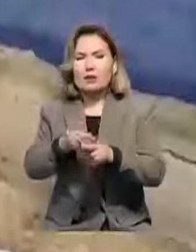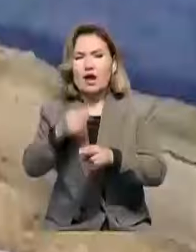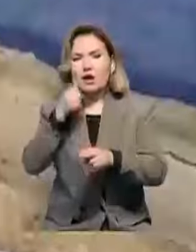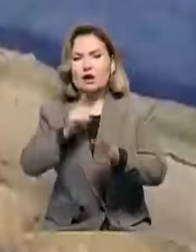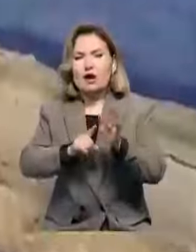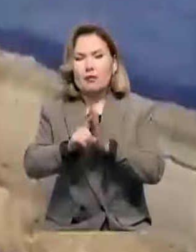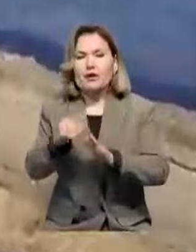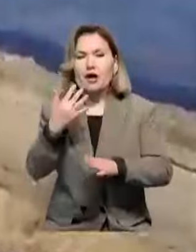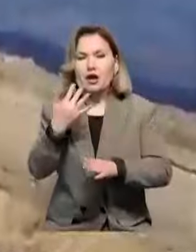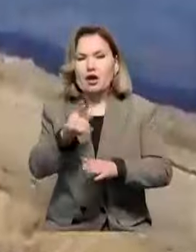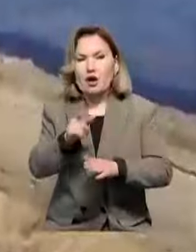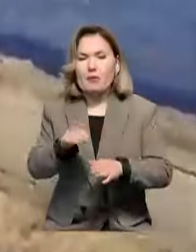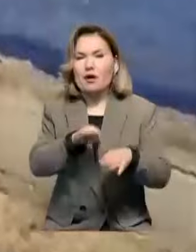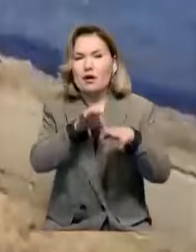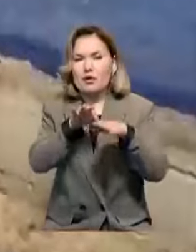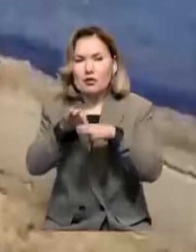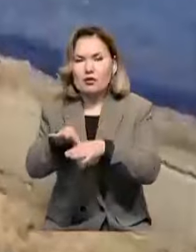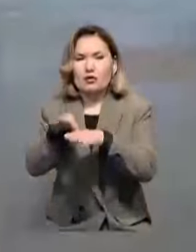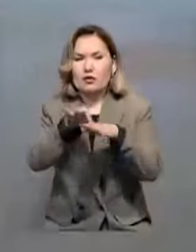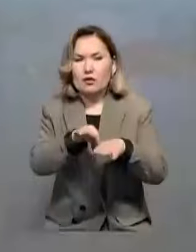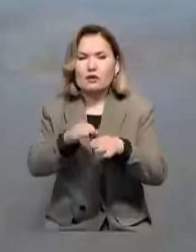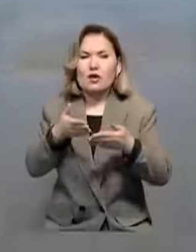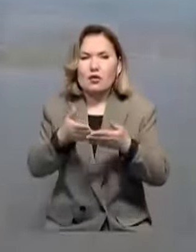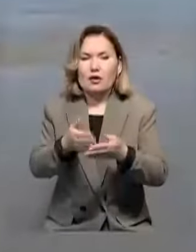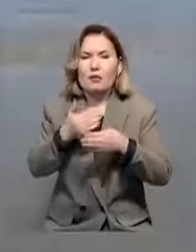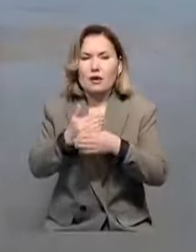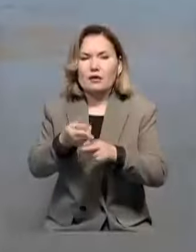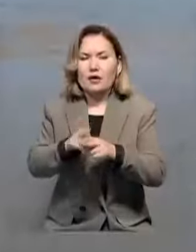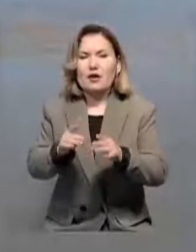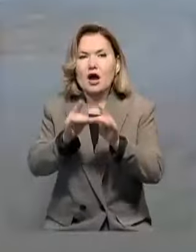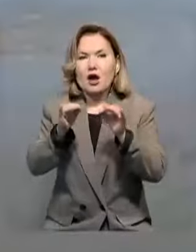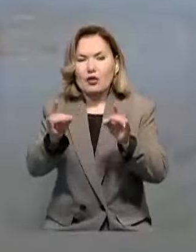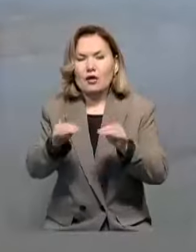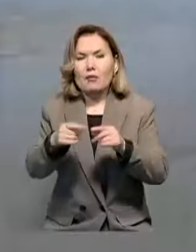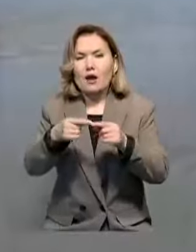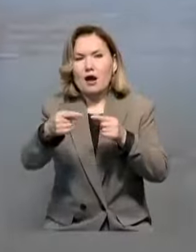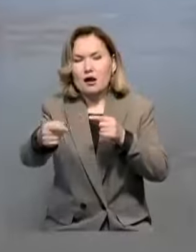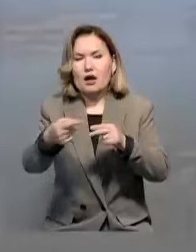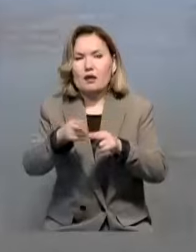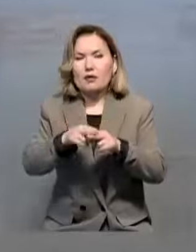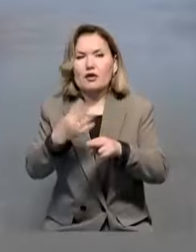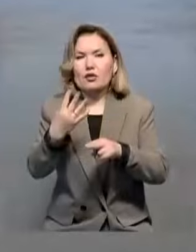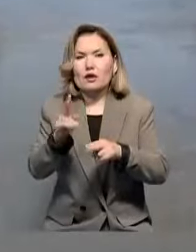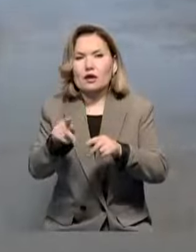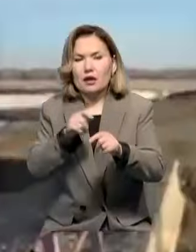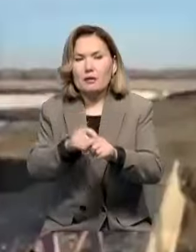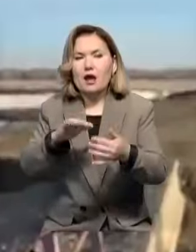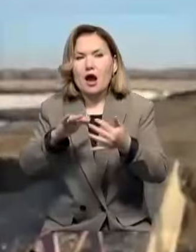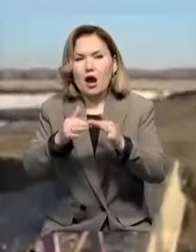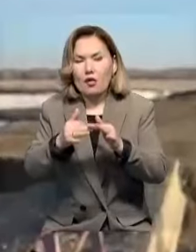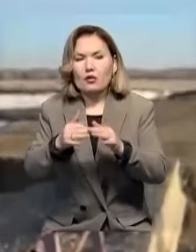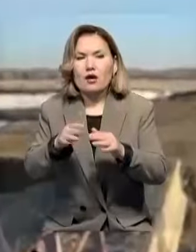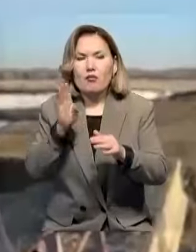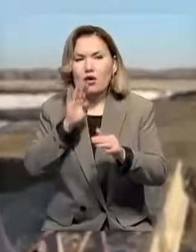бері 50-ден астам адам тасымалданыпты. Аудан әкімдігінің мәліметінше көпір мен ауылдың арасы 4 шақырым, сондықтан елді мекенге қауіп жоқ дейді.